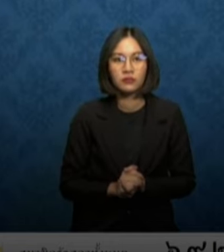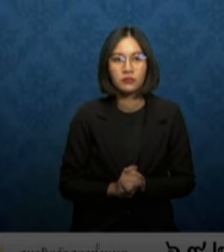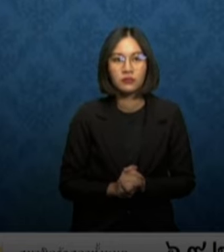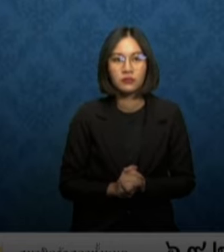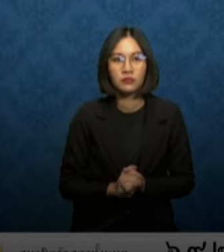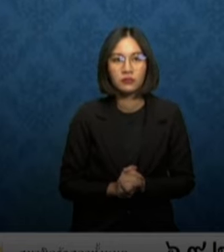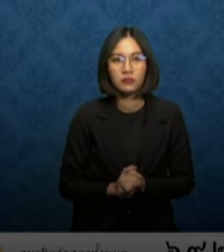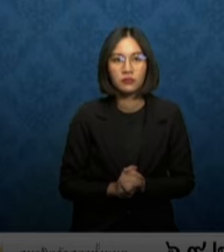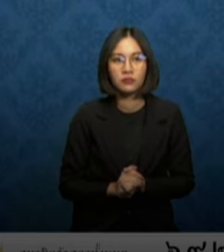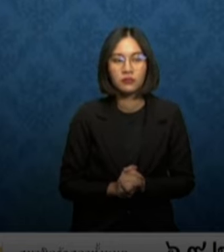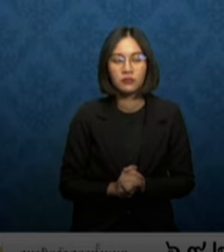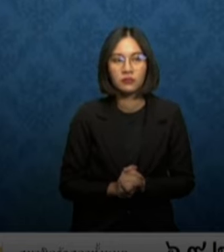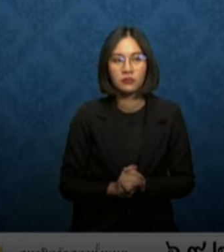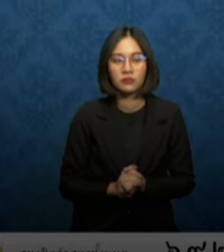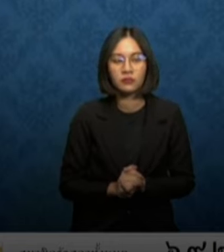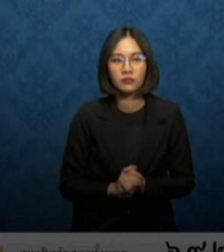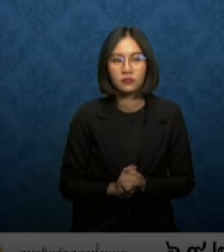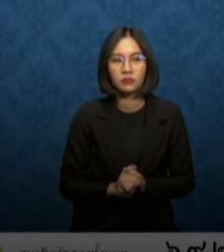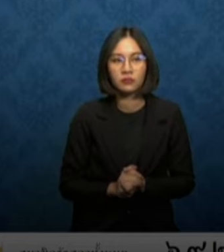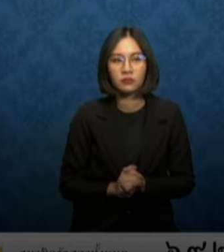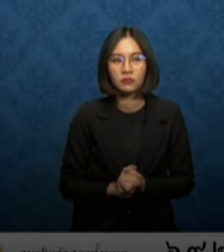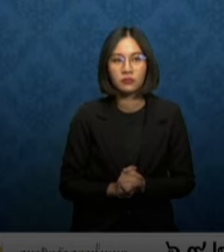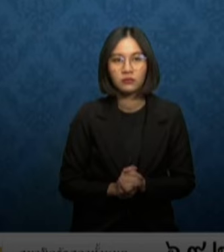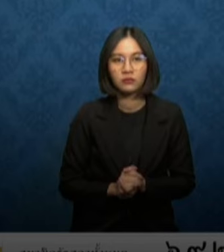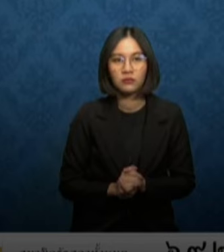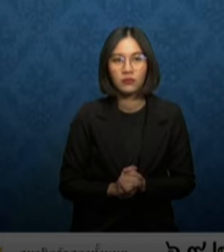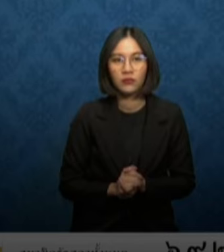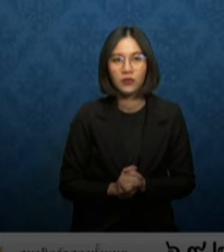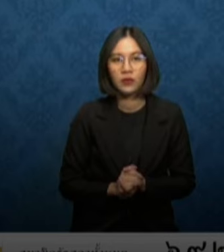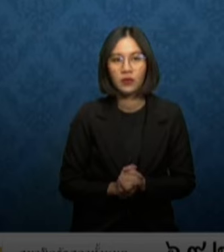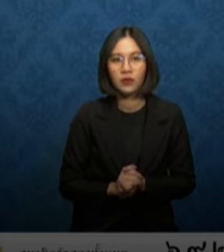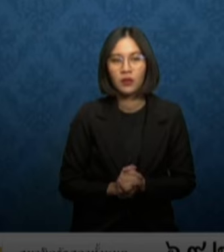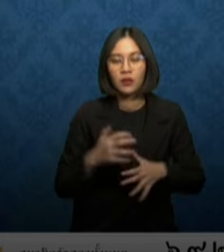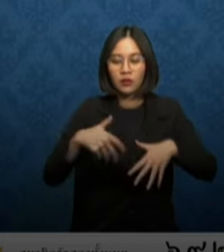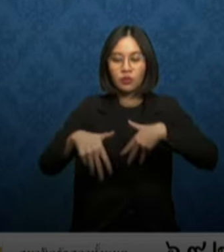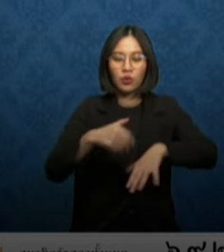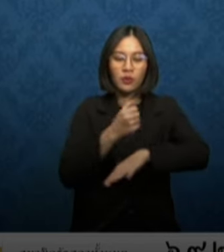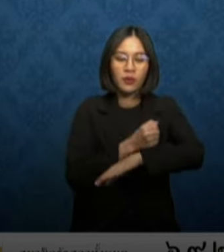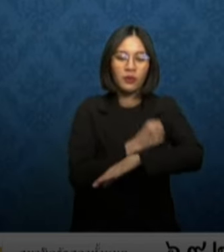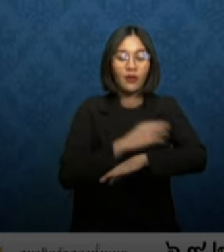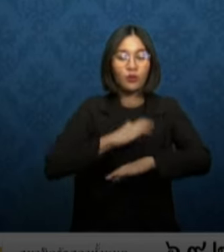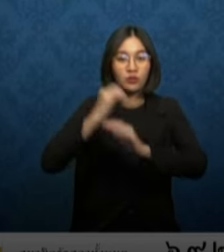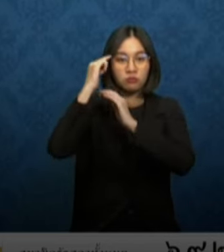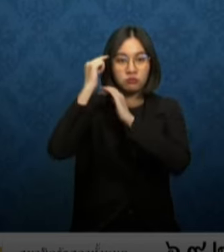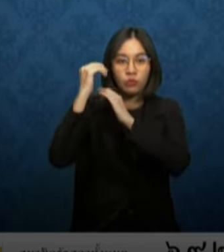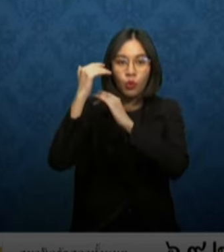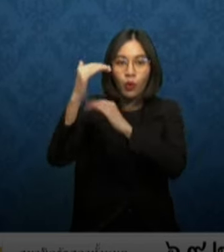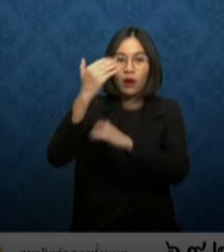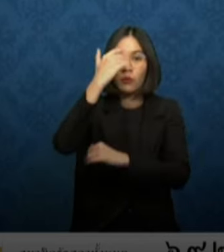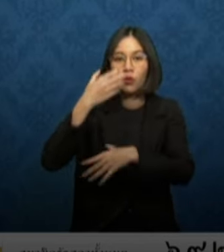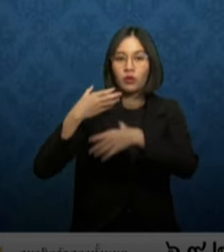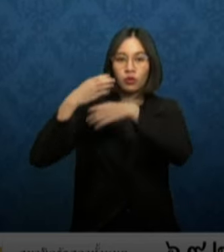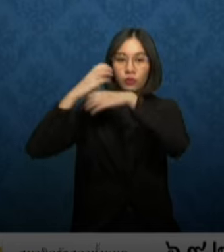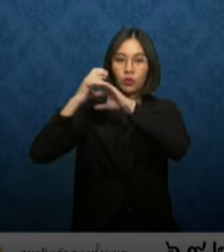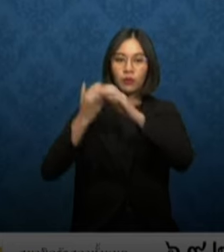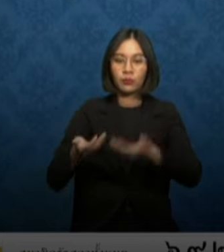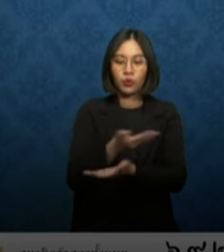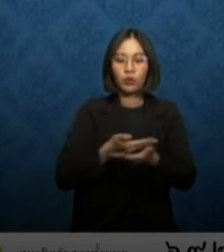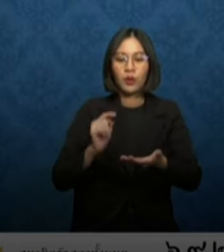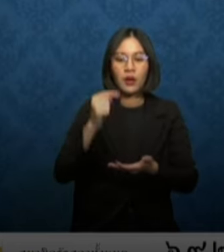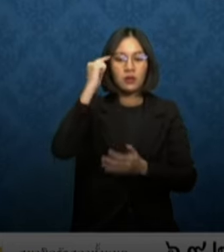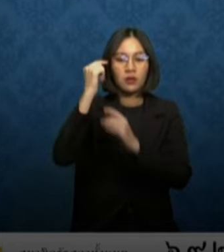ครั้งท่านครับพี่น้องแรางงานผมก็มีความหวังครับเพราะกลับเอาไปทบทวนอีกครั้ง